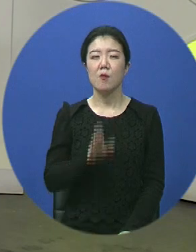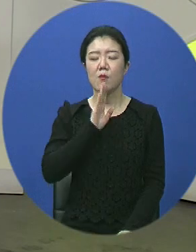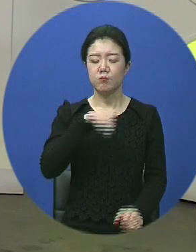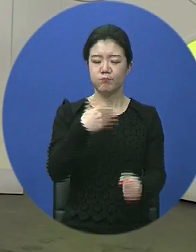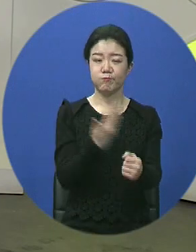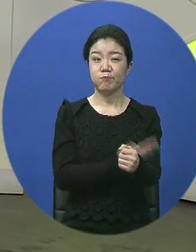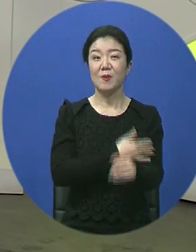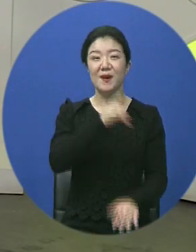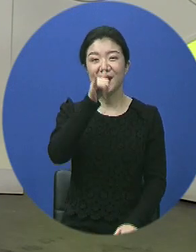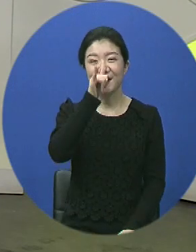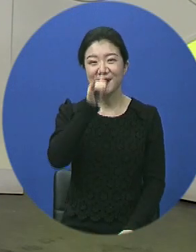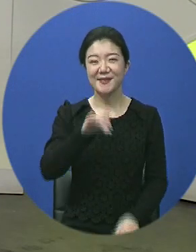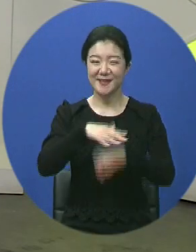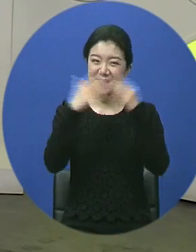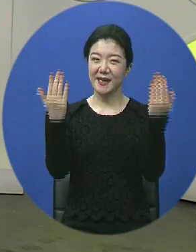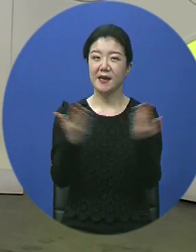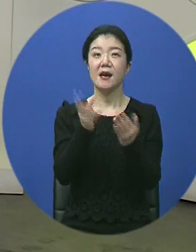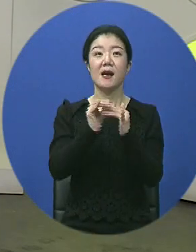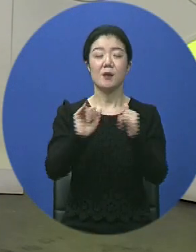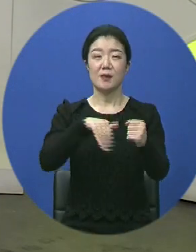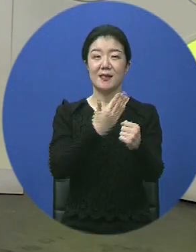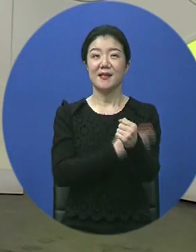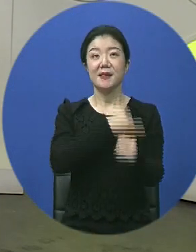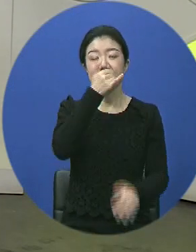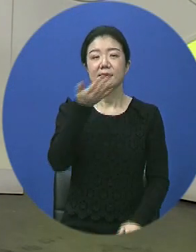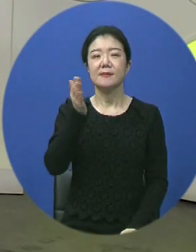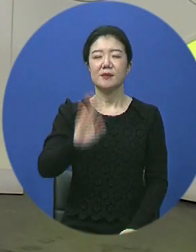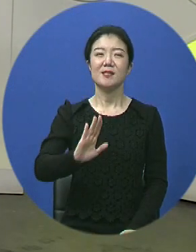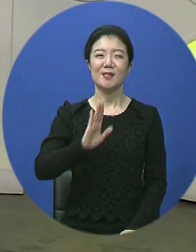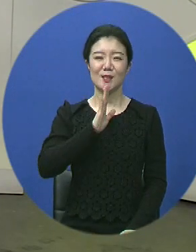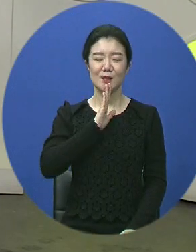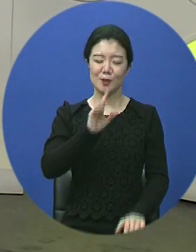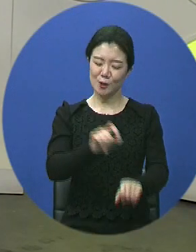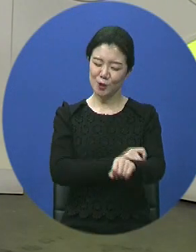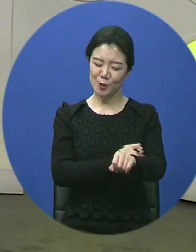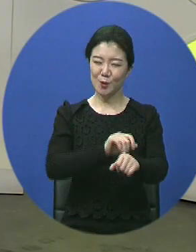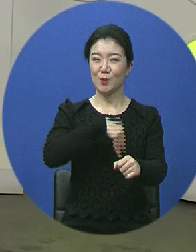있는 가수예요. 그렇죠. 뭐 누구나 다 가수는 실력이 있지만 네. 그중에서도 아주